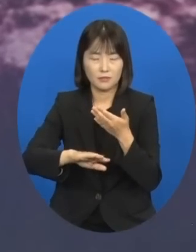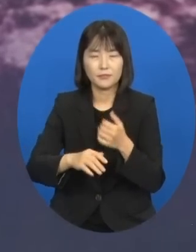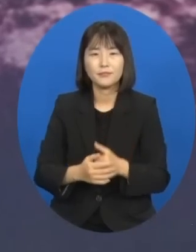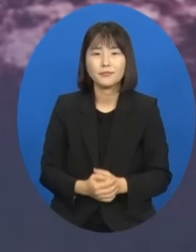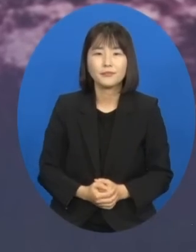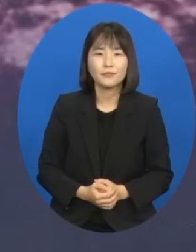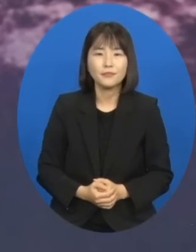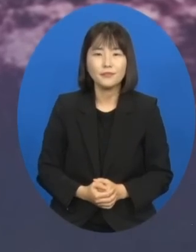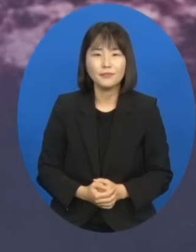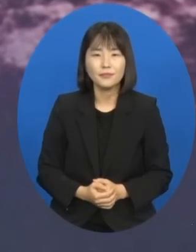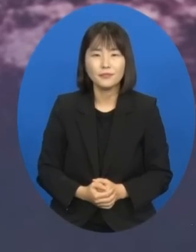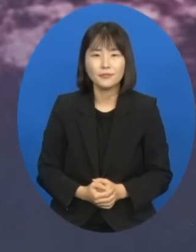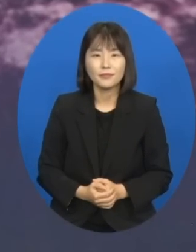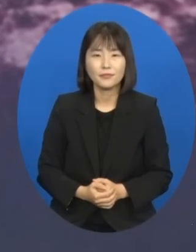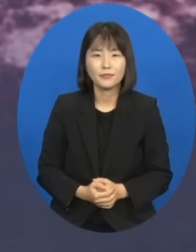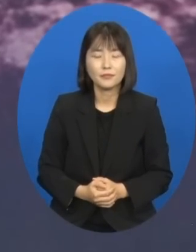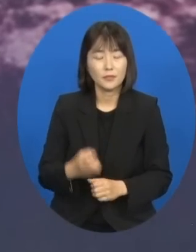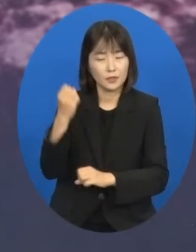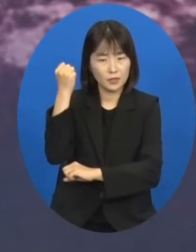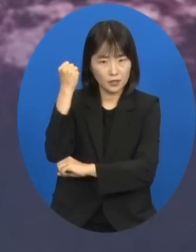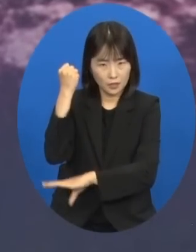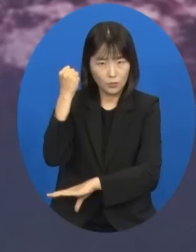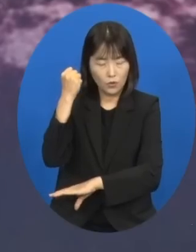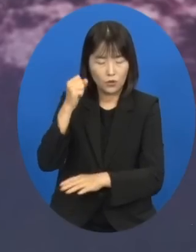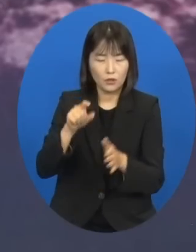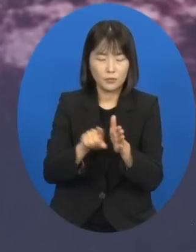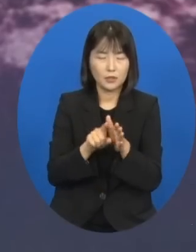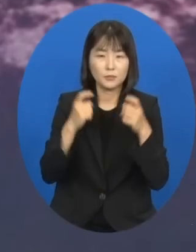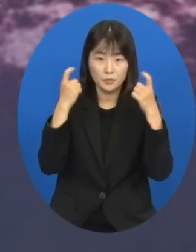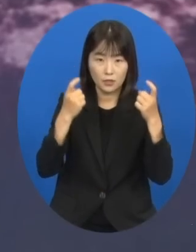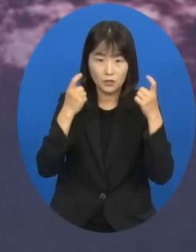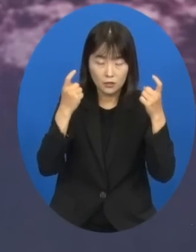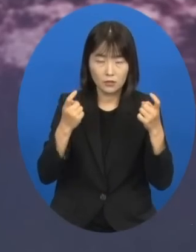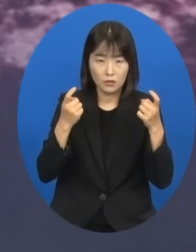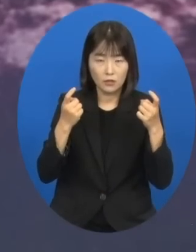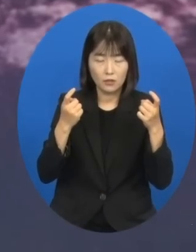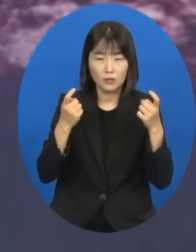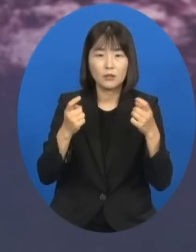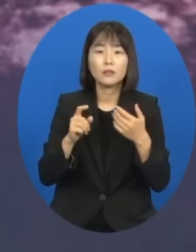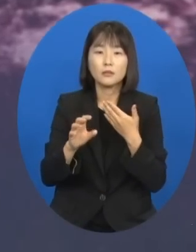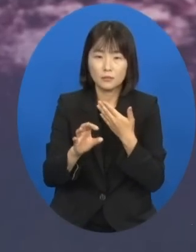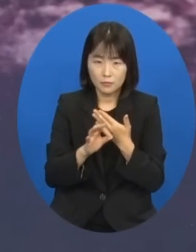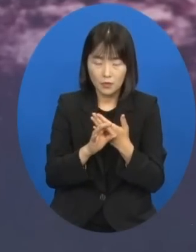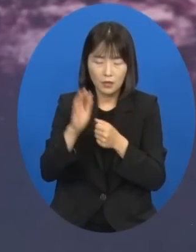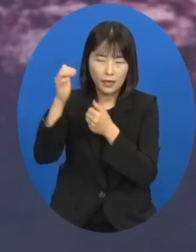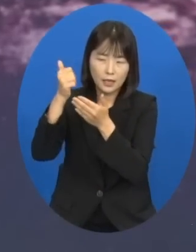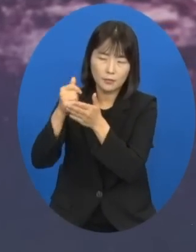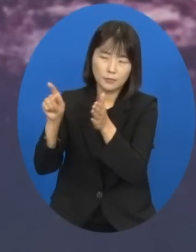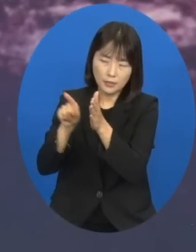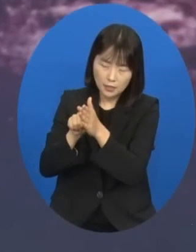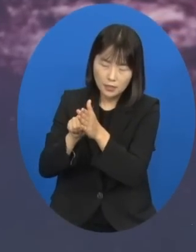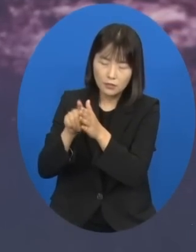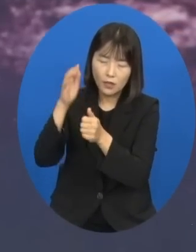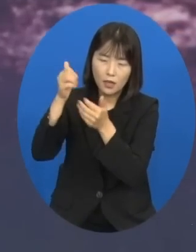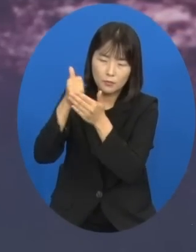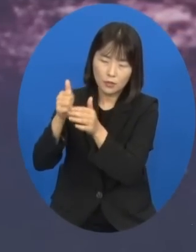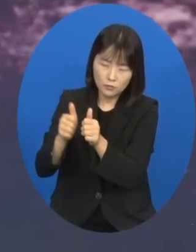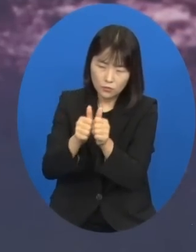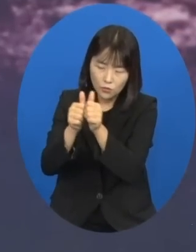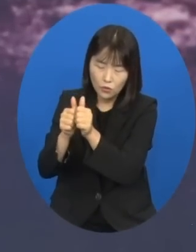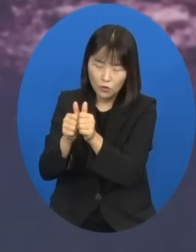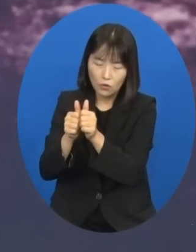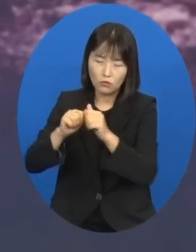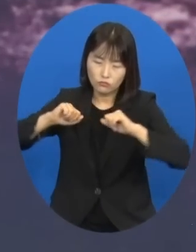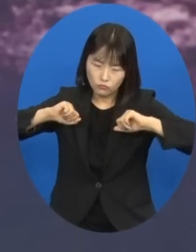것입니다. 물론 기본적으로 믿음의 여정이라고 하면 하나님을 신뢰하고 하나님과 동행하며